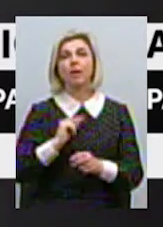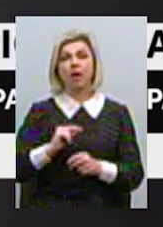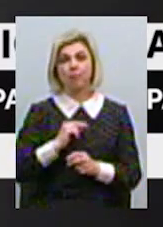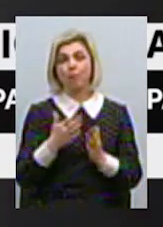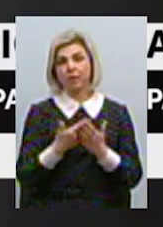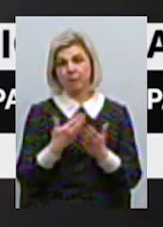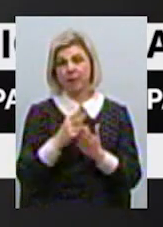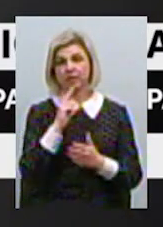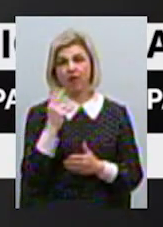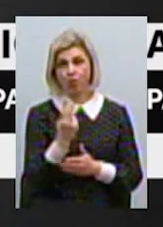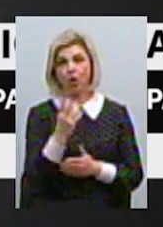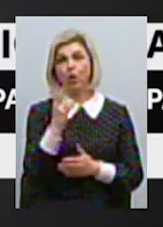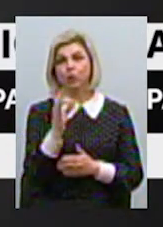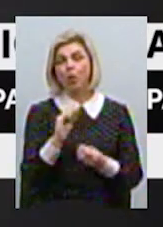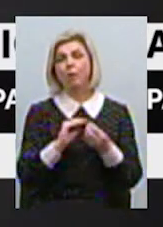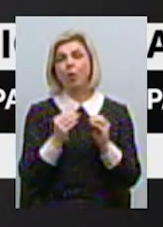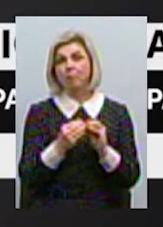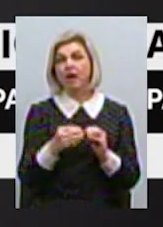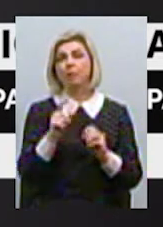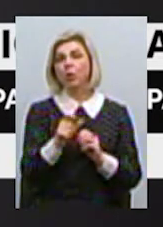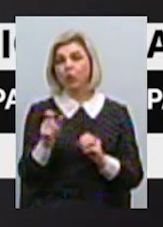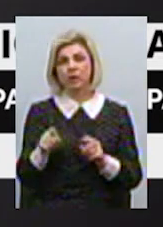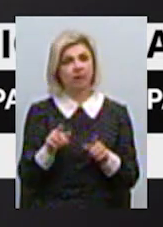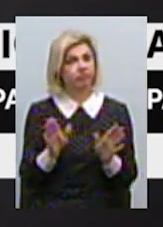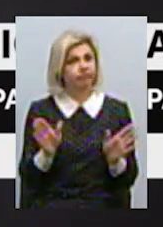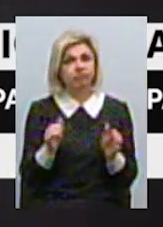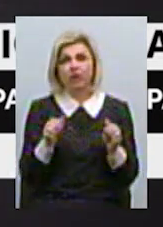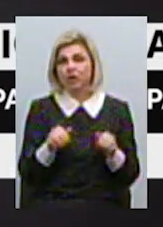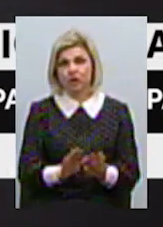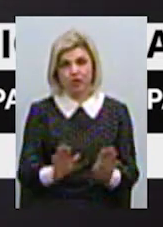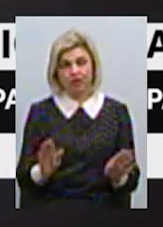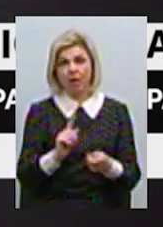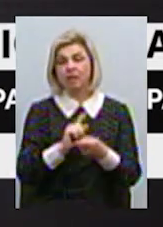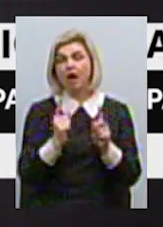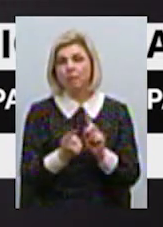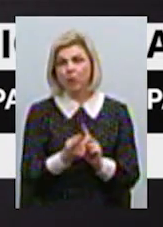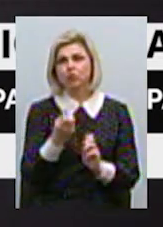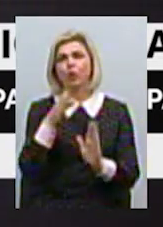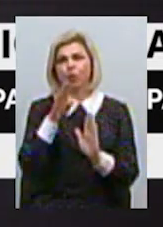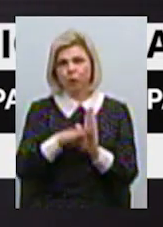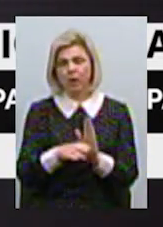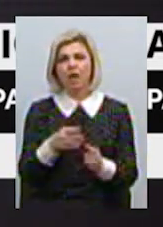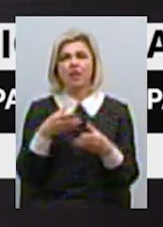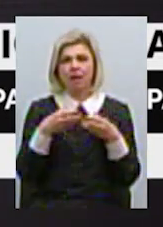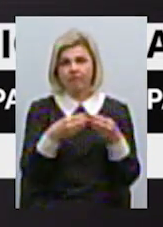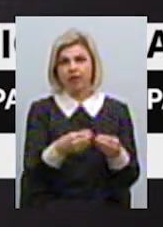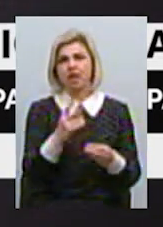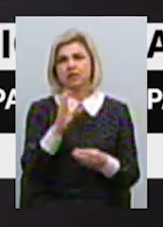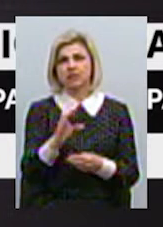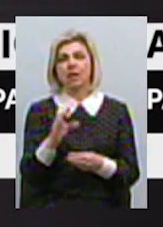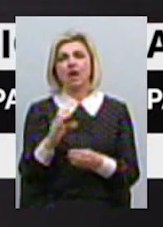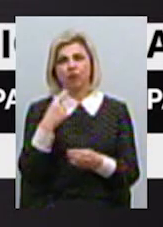роки проблема людей так і не вирішена. Навпаки, ще більше погіршився тиск з боку